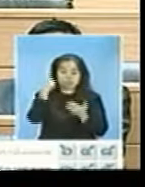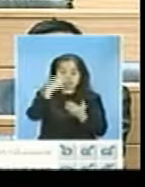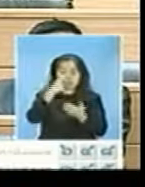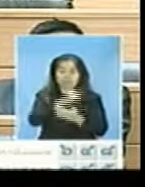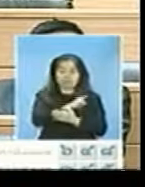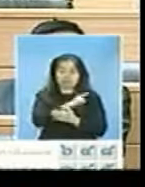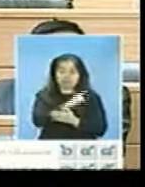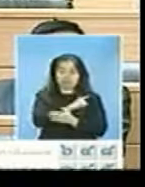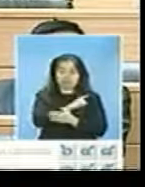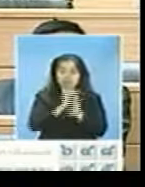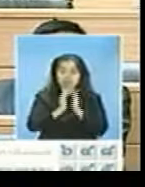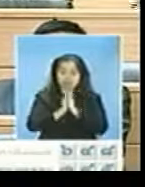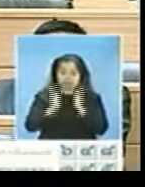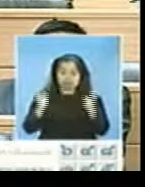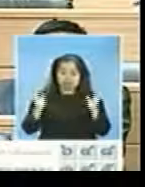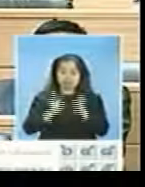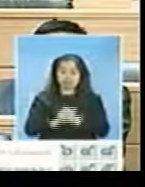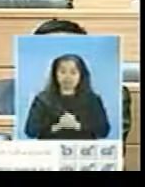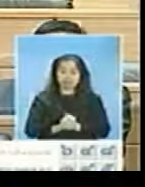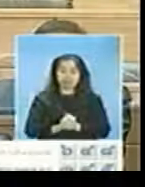ประธาน